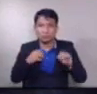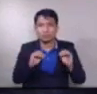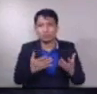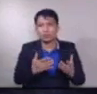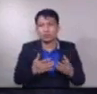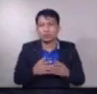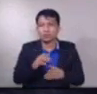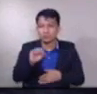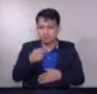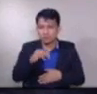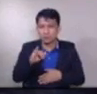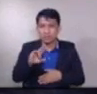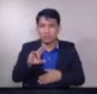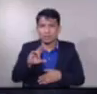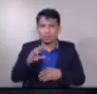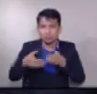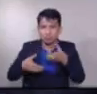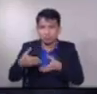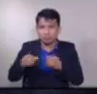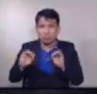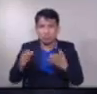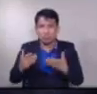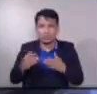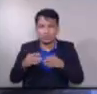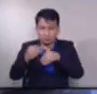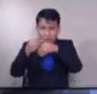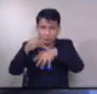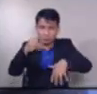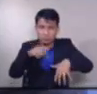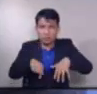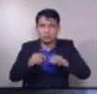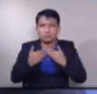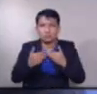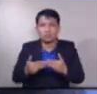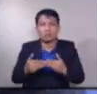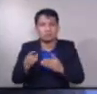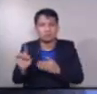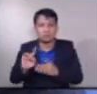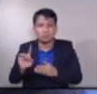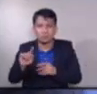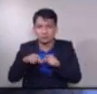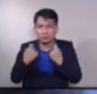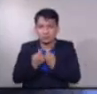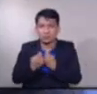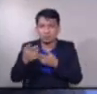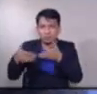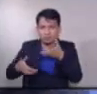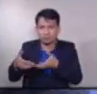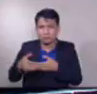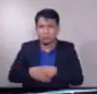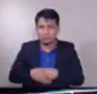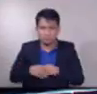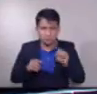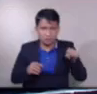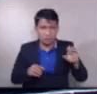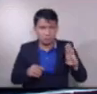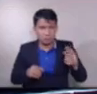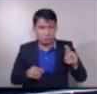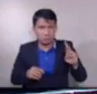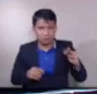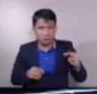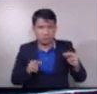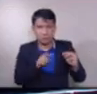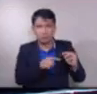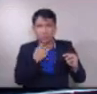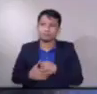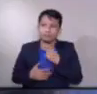tayong Sharia court, pero wala ka tayong tinatawag na branch court ng Supreme Court na kung tawagin ay tribal courts. Pero sa BARM, di ba, kikilalani ng mga